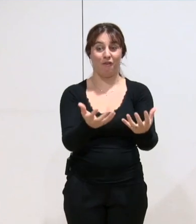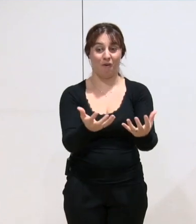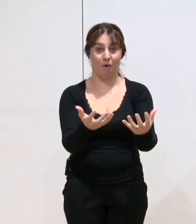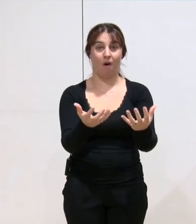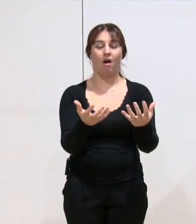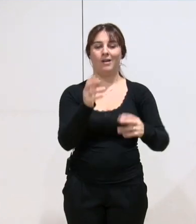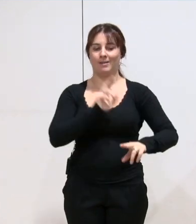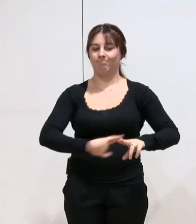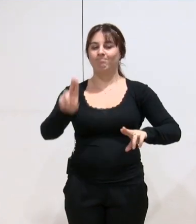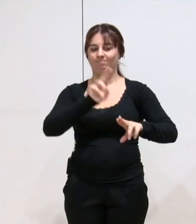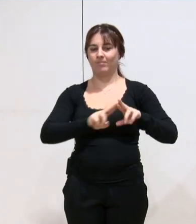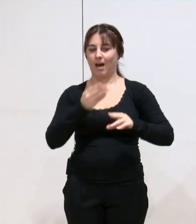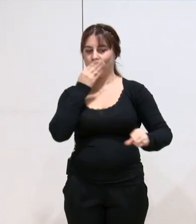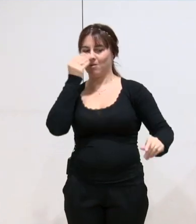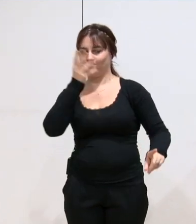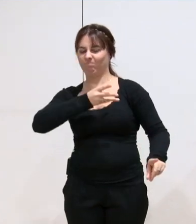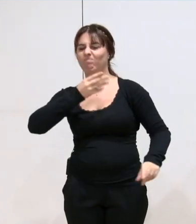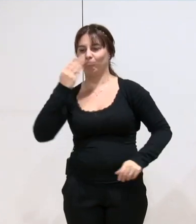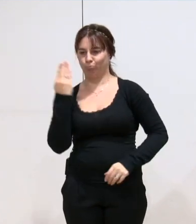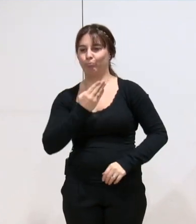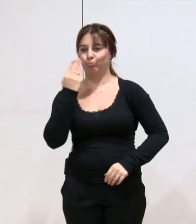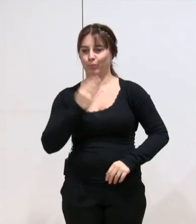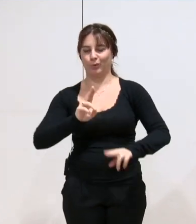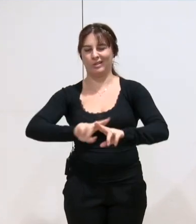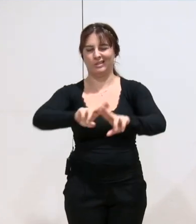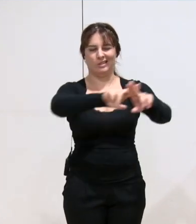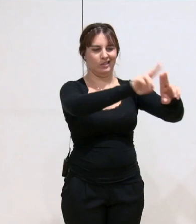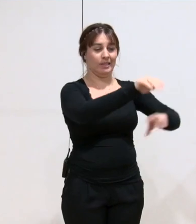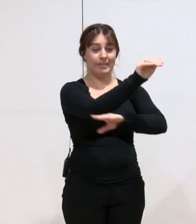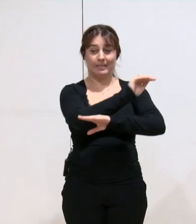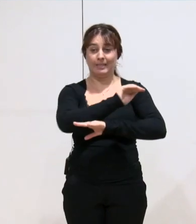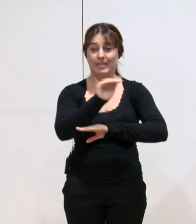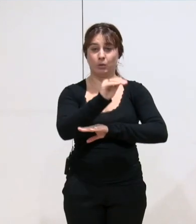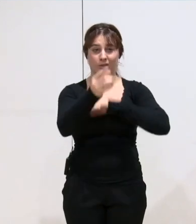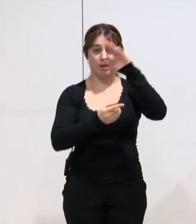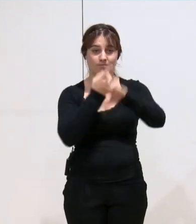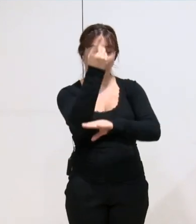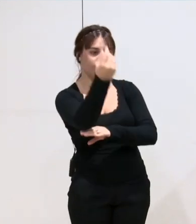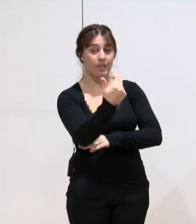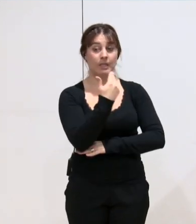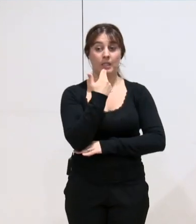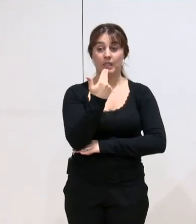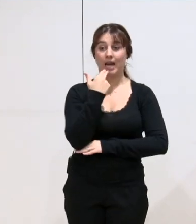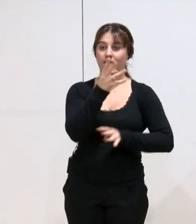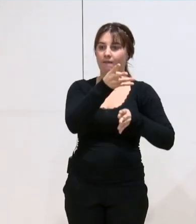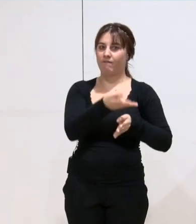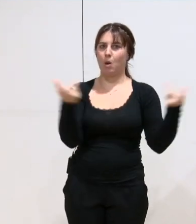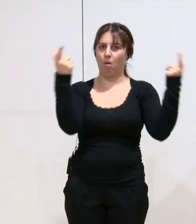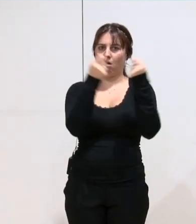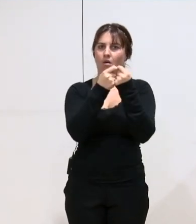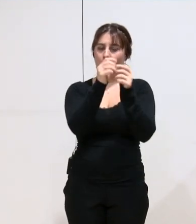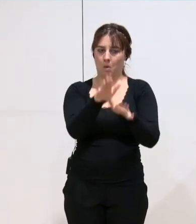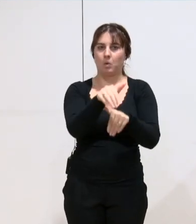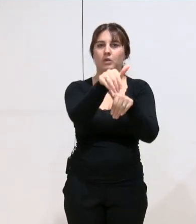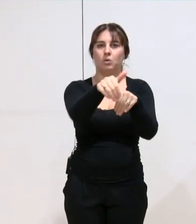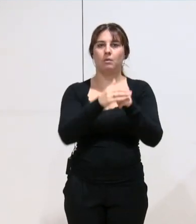sont à envisager pour pérenniser, sécuriser et améliorer la qualité de la pratique. Le